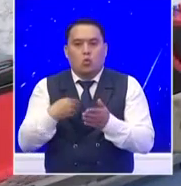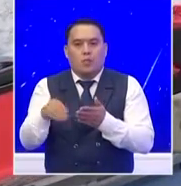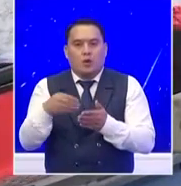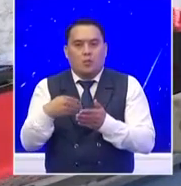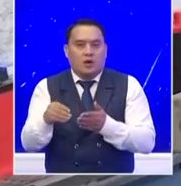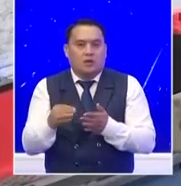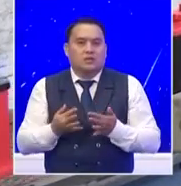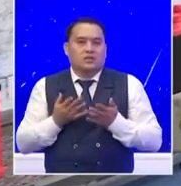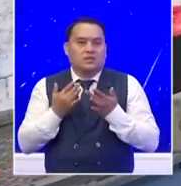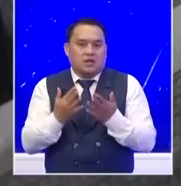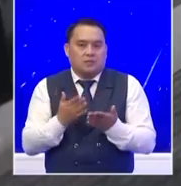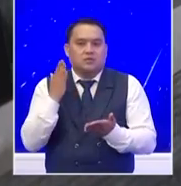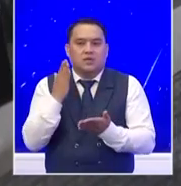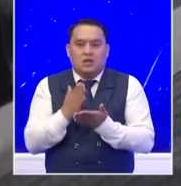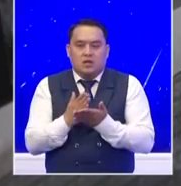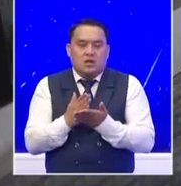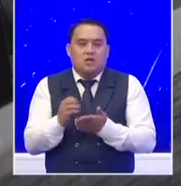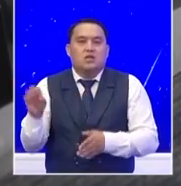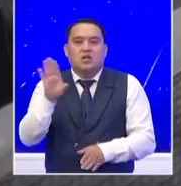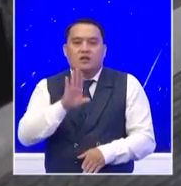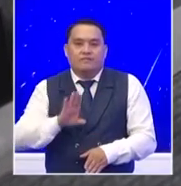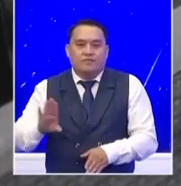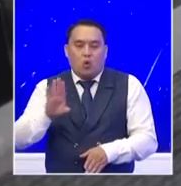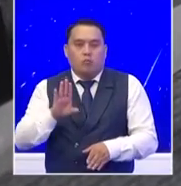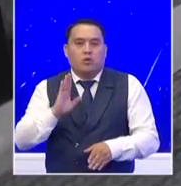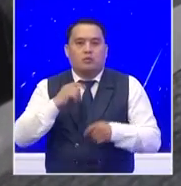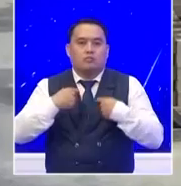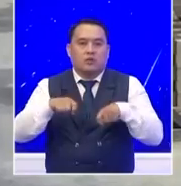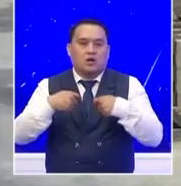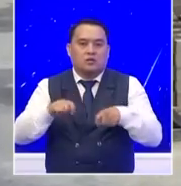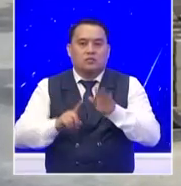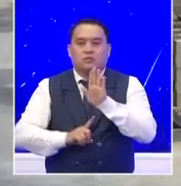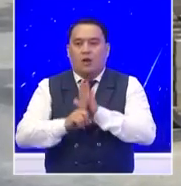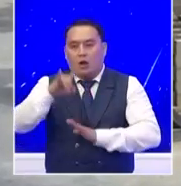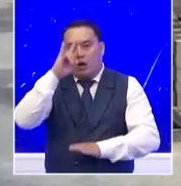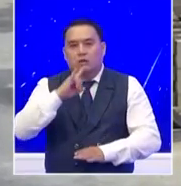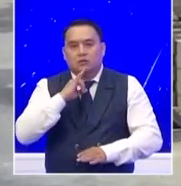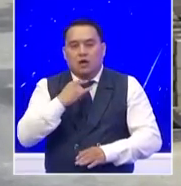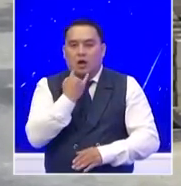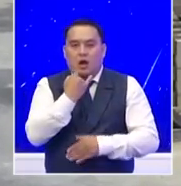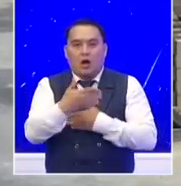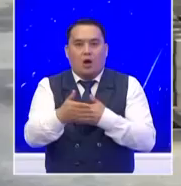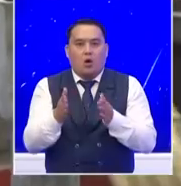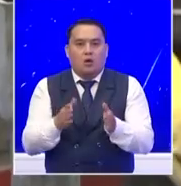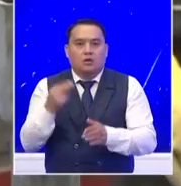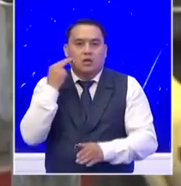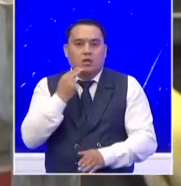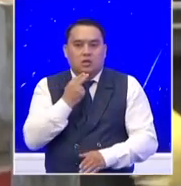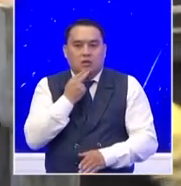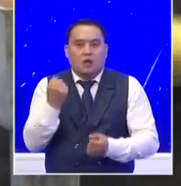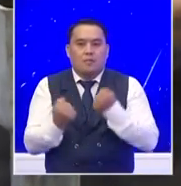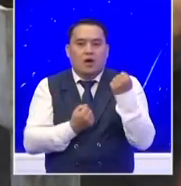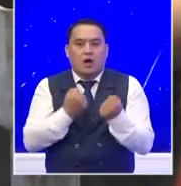келеді. Сұранысқа ие. Жақында еуропалық нарыққа да шығарыла бастады. Қазақстандық аккумуляторлар сапасын қытайлық